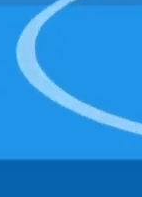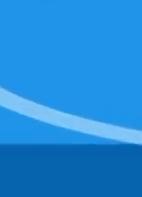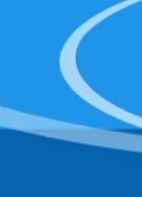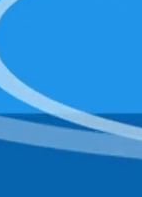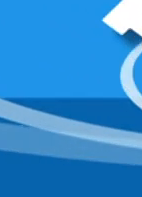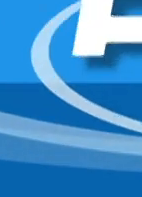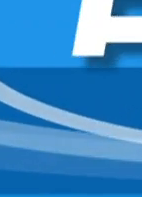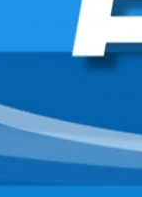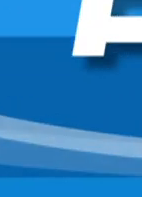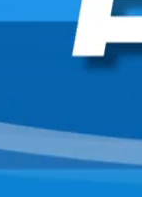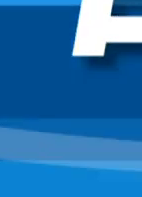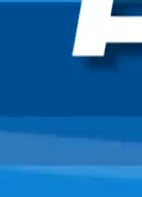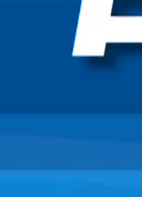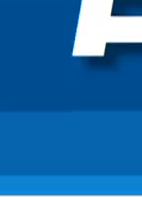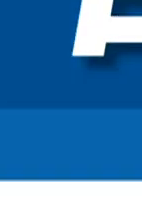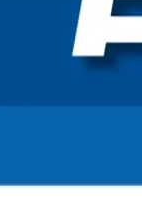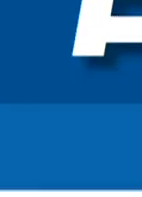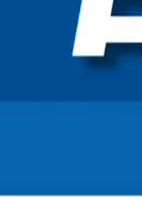tan